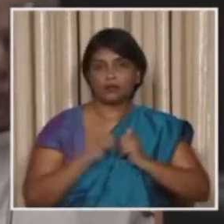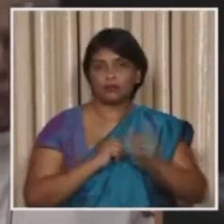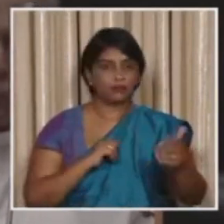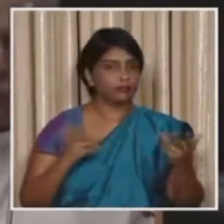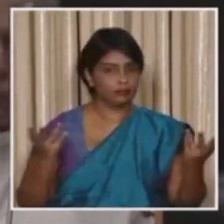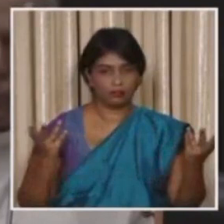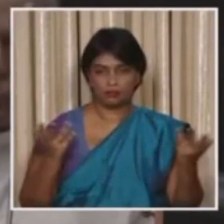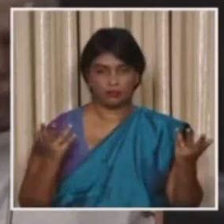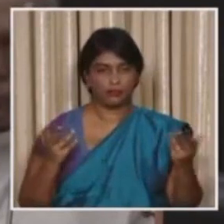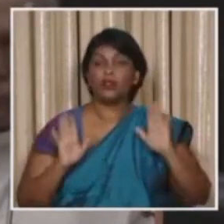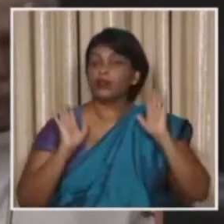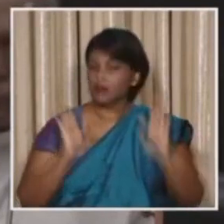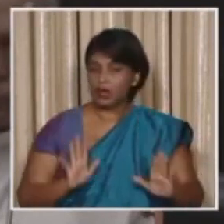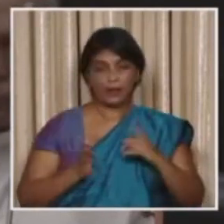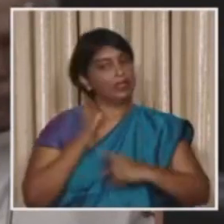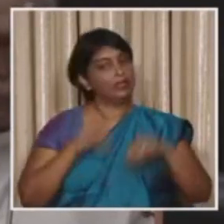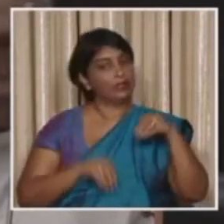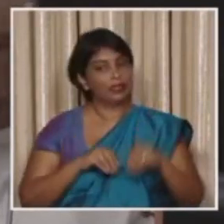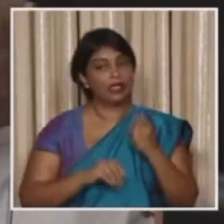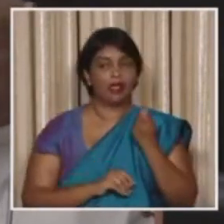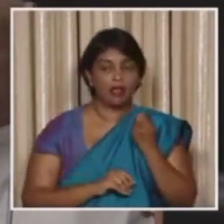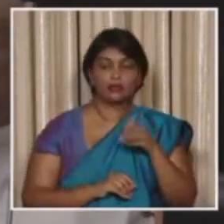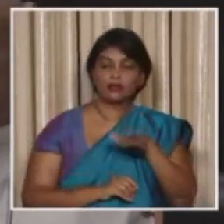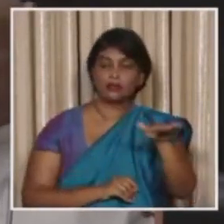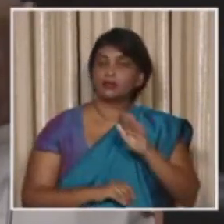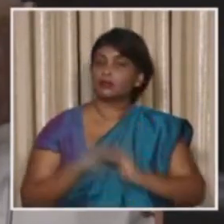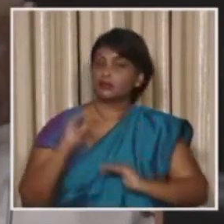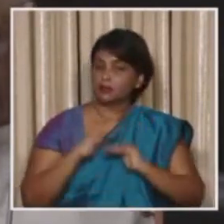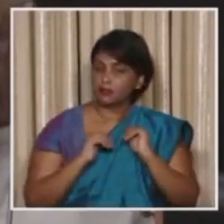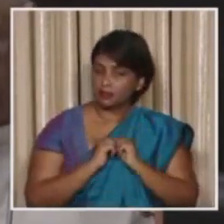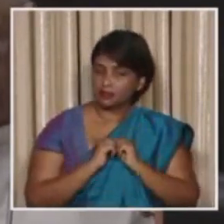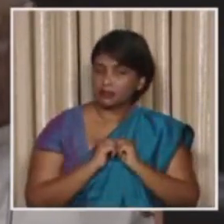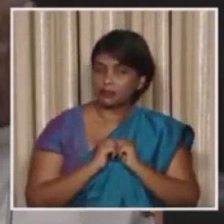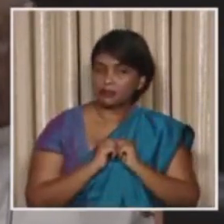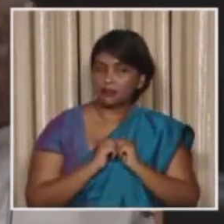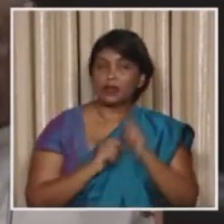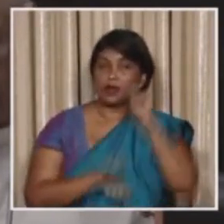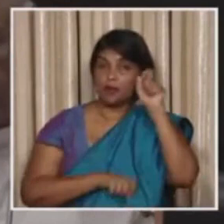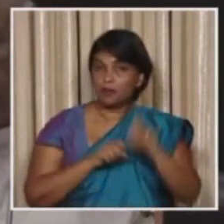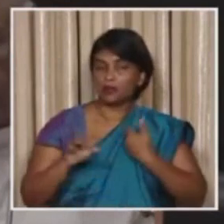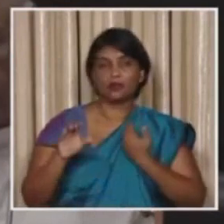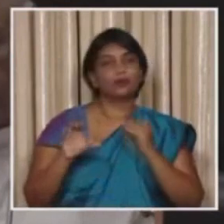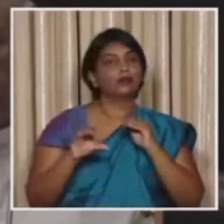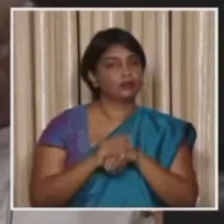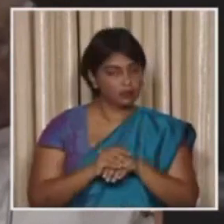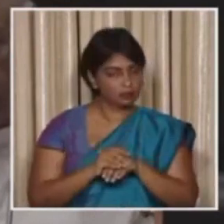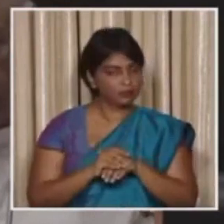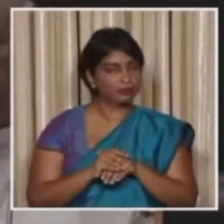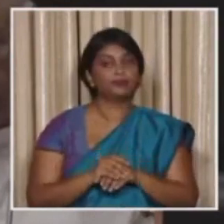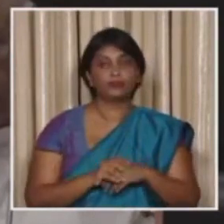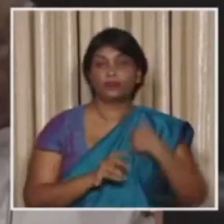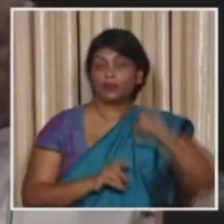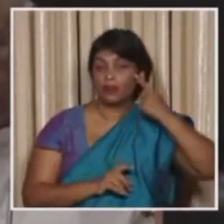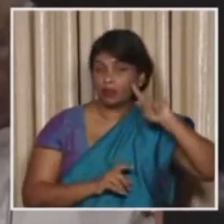නැහැ. නමුත් දේශපාලන ආර්ථික හා සමාජ ක්‍රියාවලියේ ජනතා සහභාගීත්වය සහ